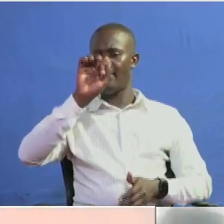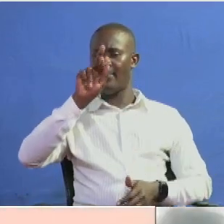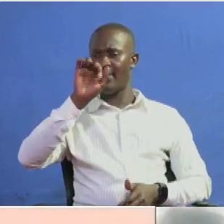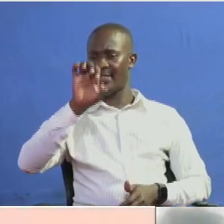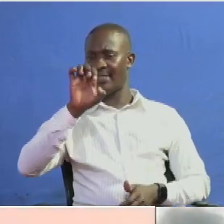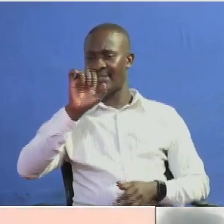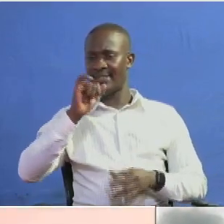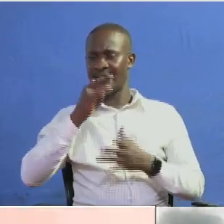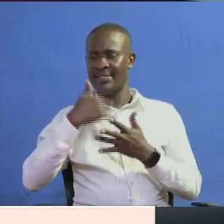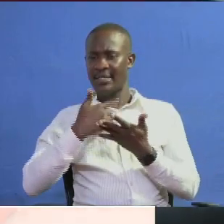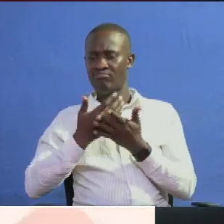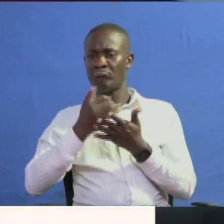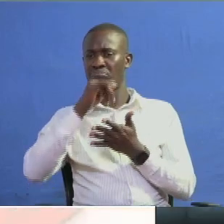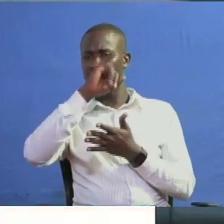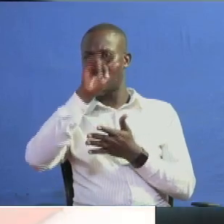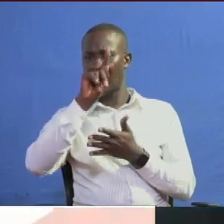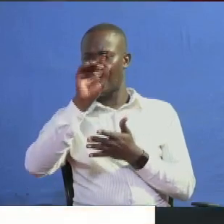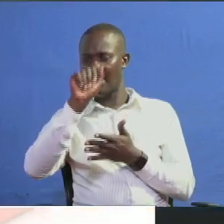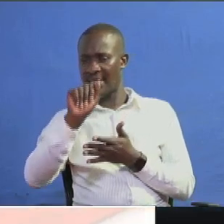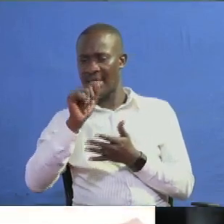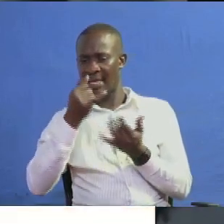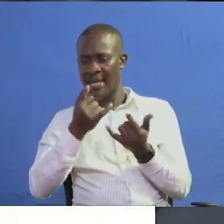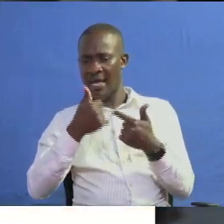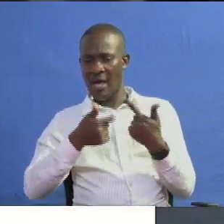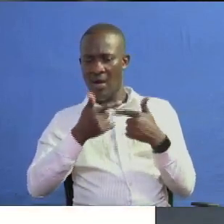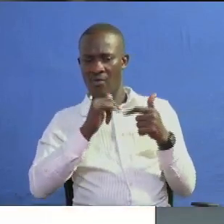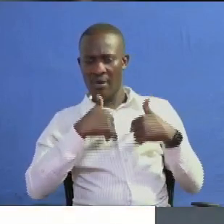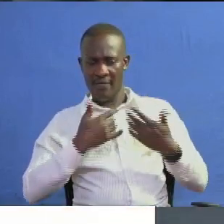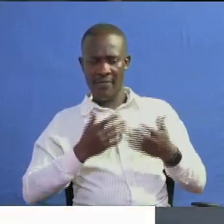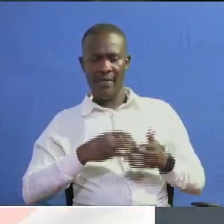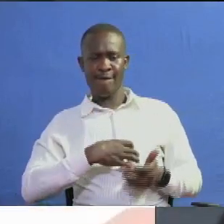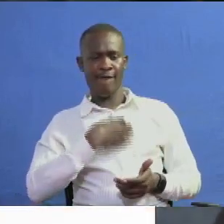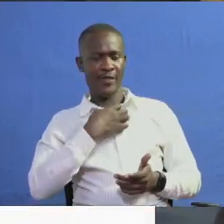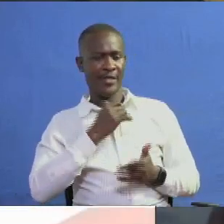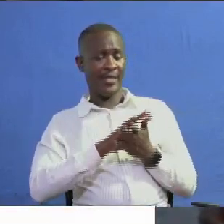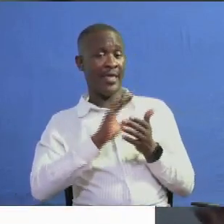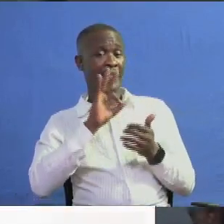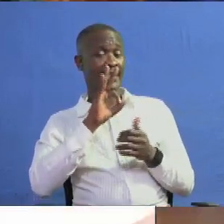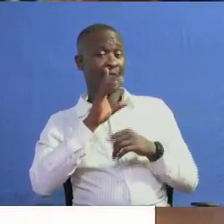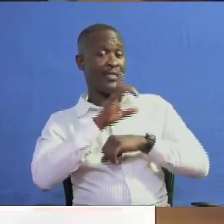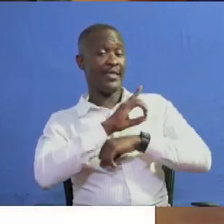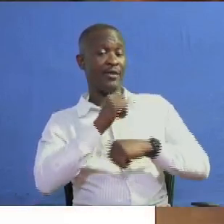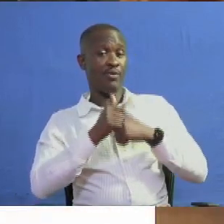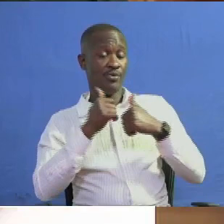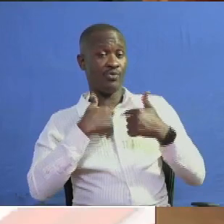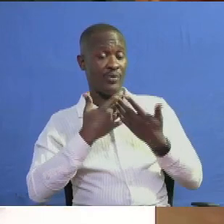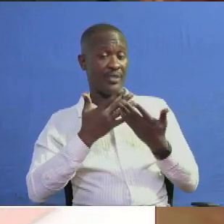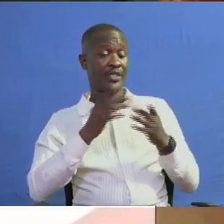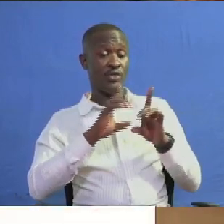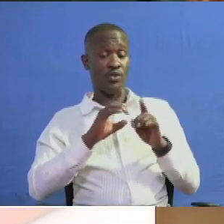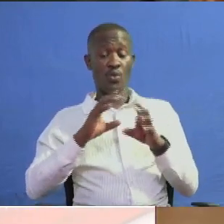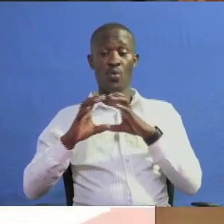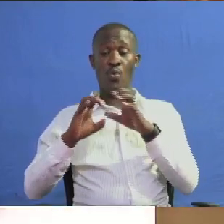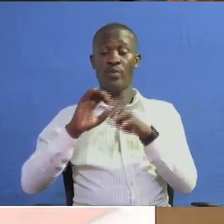wa kimataifa wa jomo kenyatta fiala kwa sasa yuko katika ziara rasmi ya siku tatu nchini kenya ambo anari kuf mazzo na